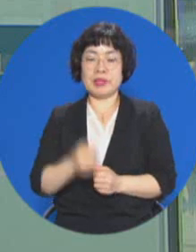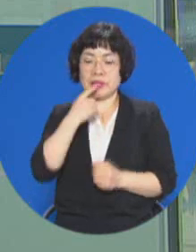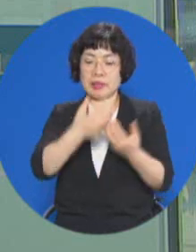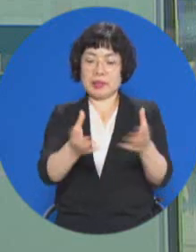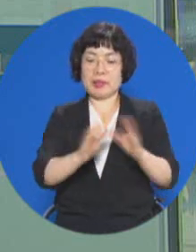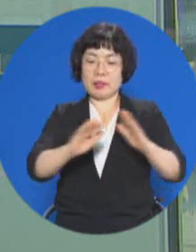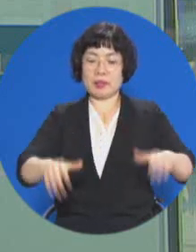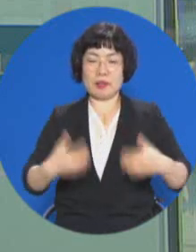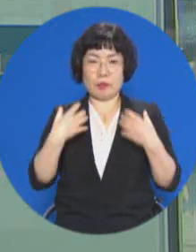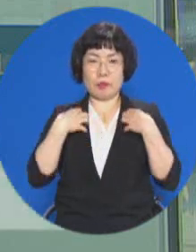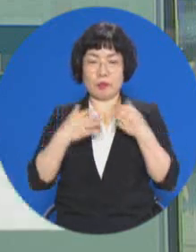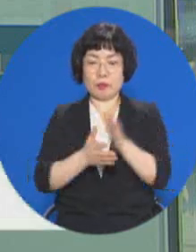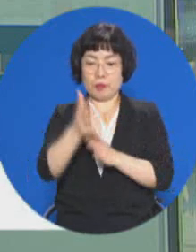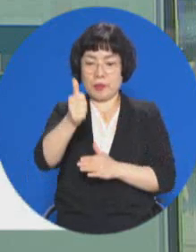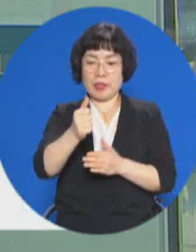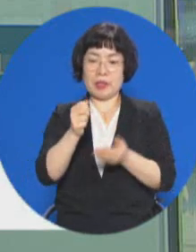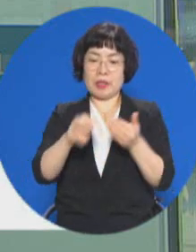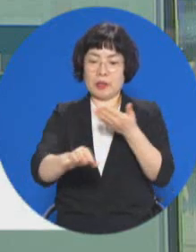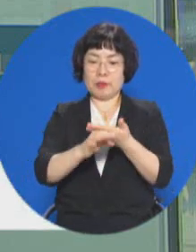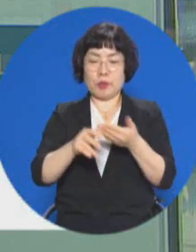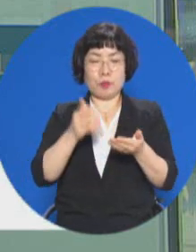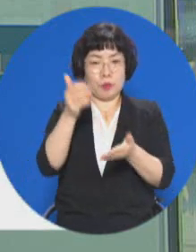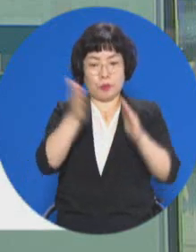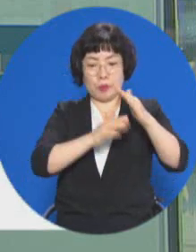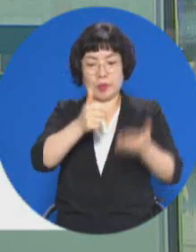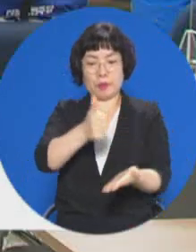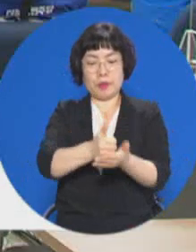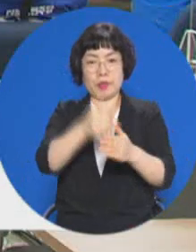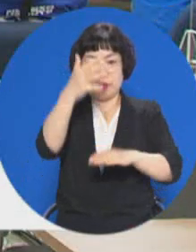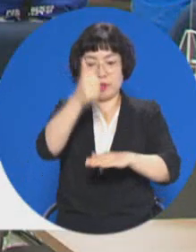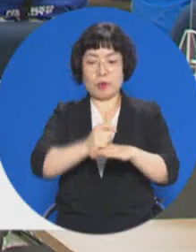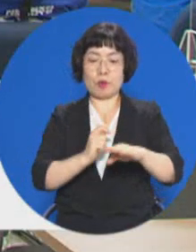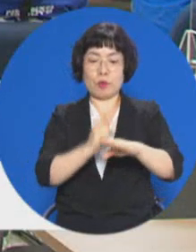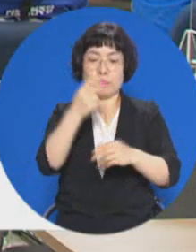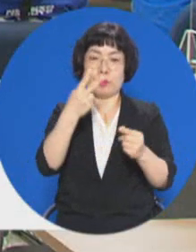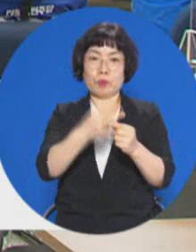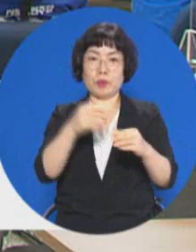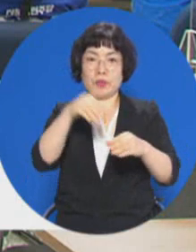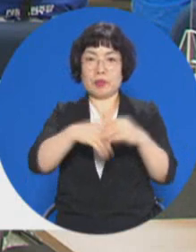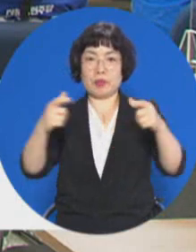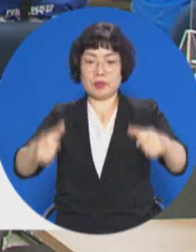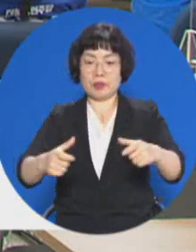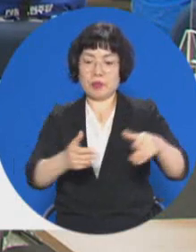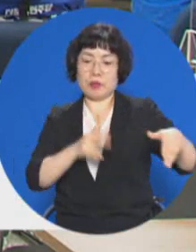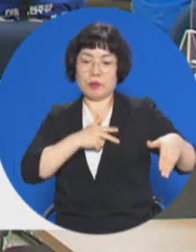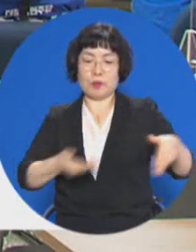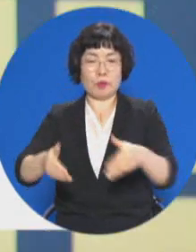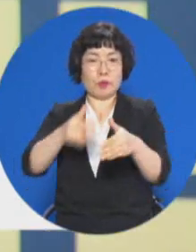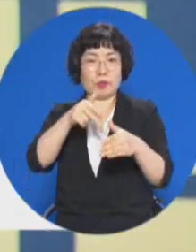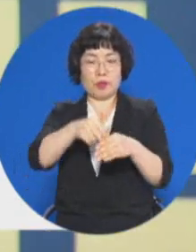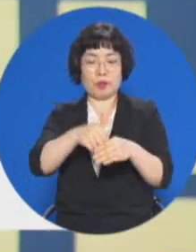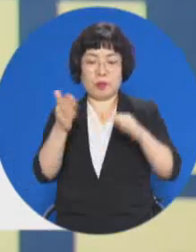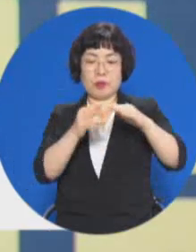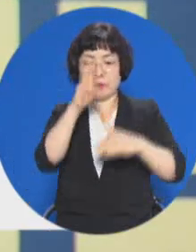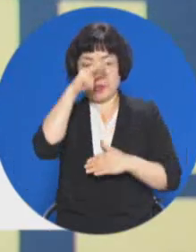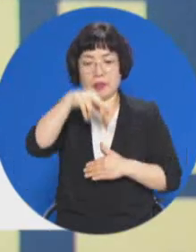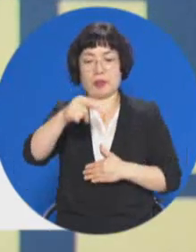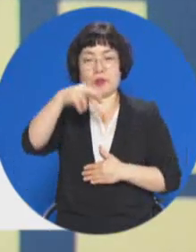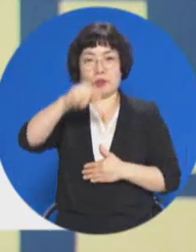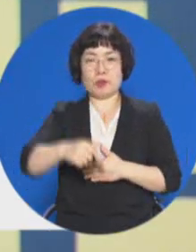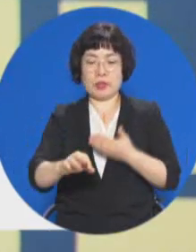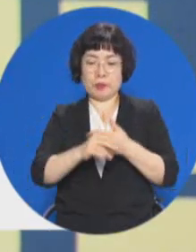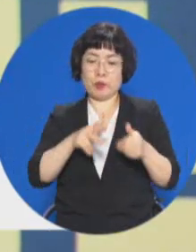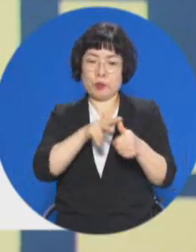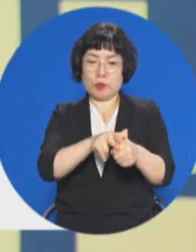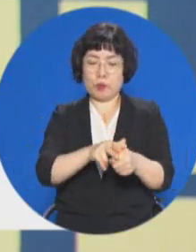더불어민주당 전남도당은 오늘 예비후보자 공천심사 결과 공 2선거구 도의원 선거 공천 후보자로 박선준